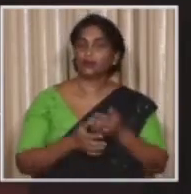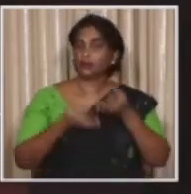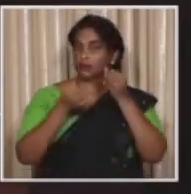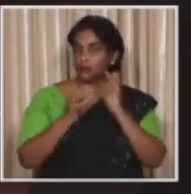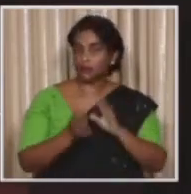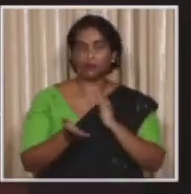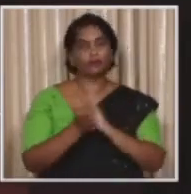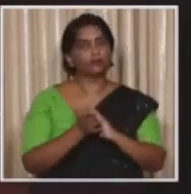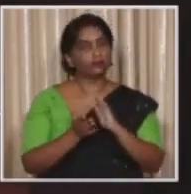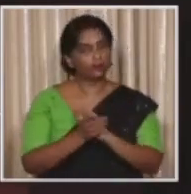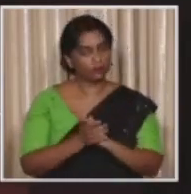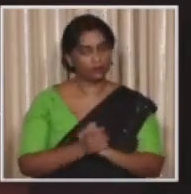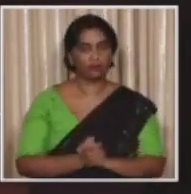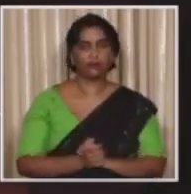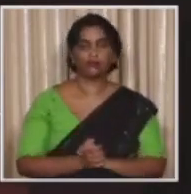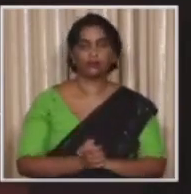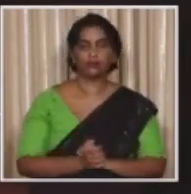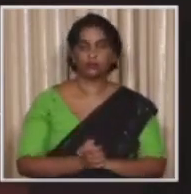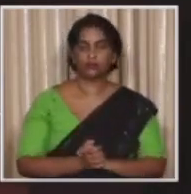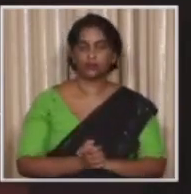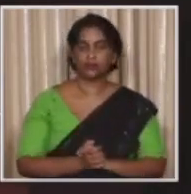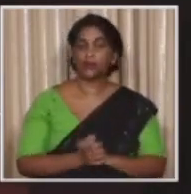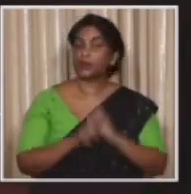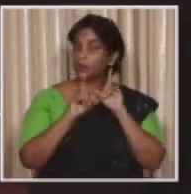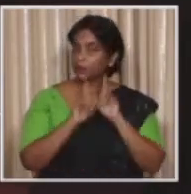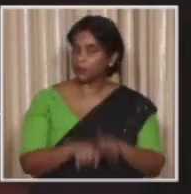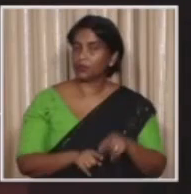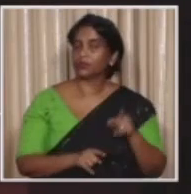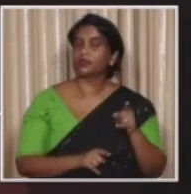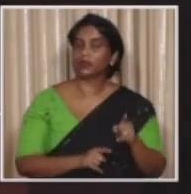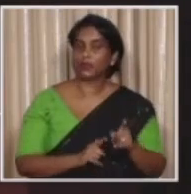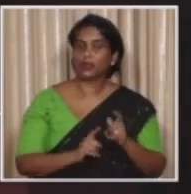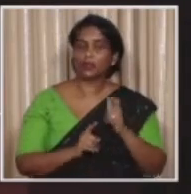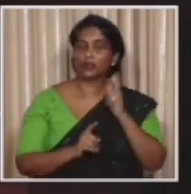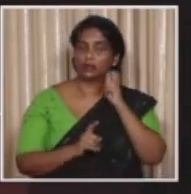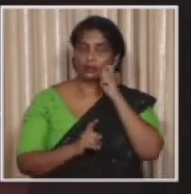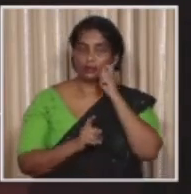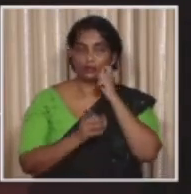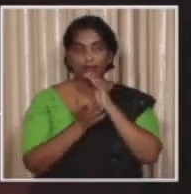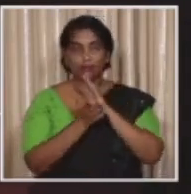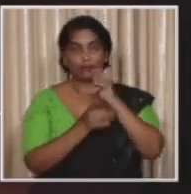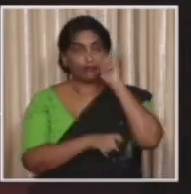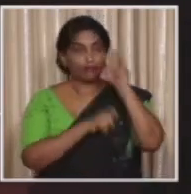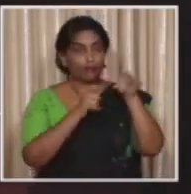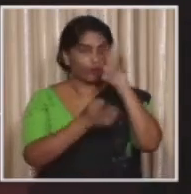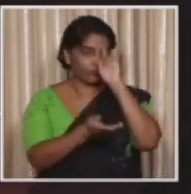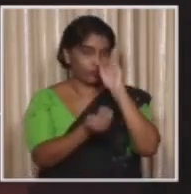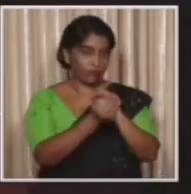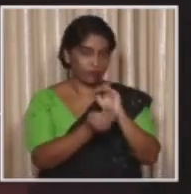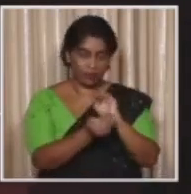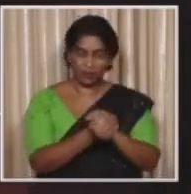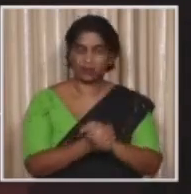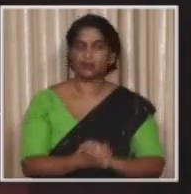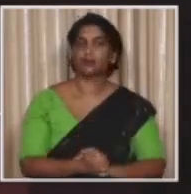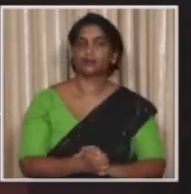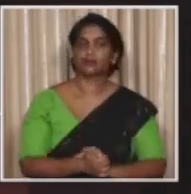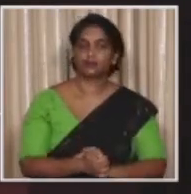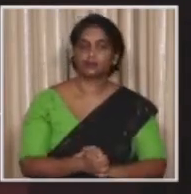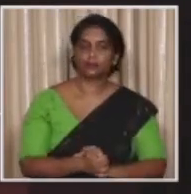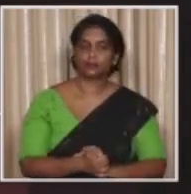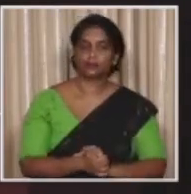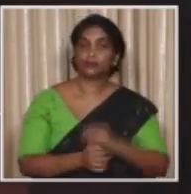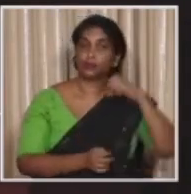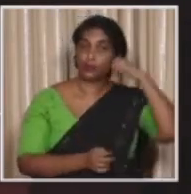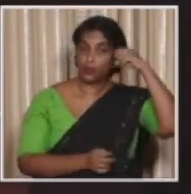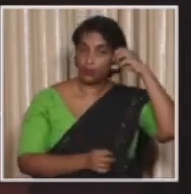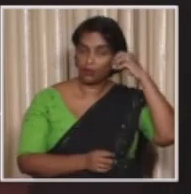ගුණාත්මක සේවාව ඒ වගේම පාරිභෝගික රැකවරණය ආරක්ෂාව